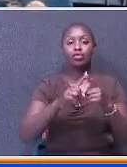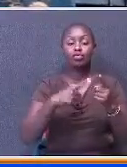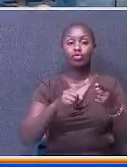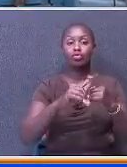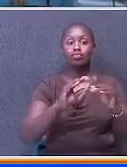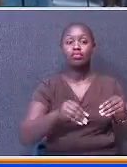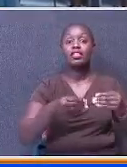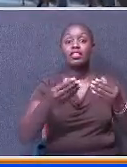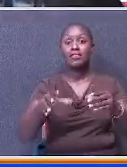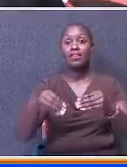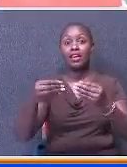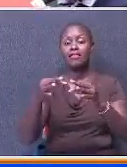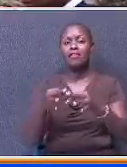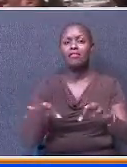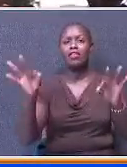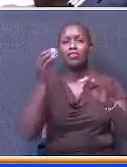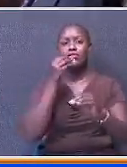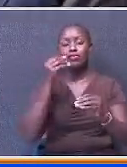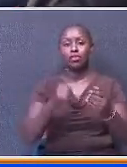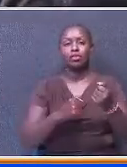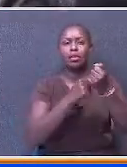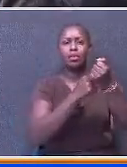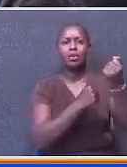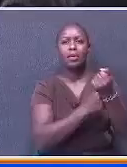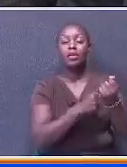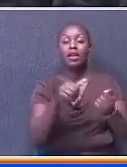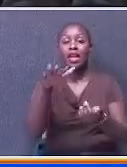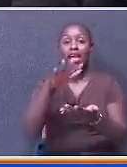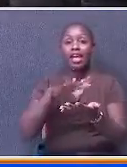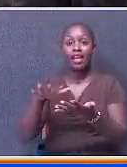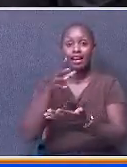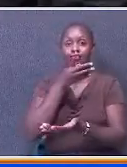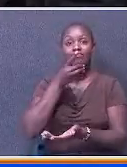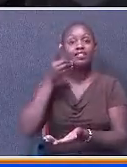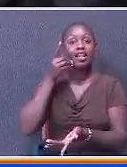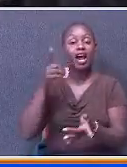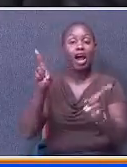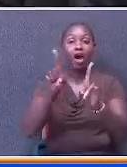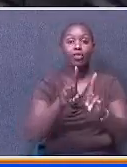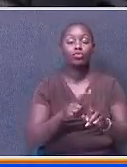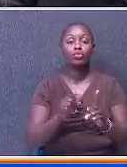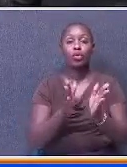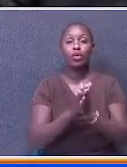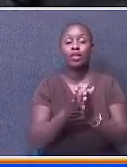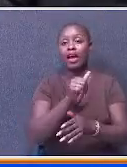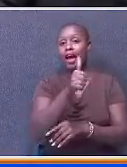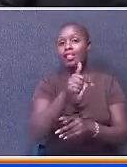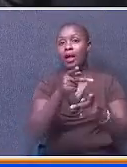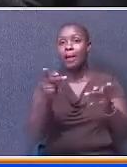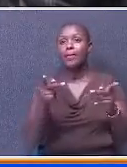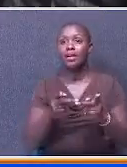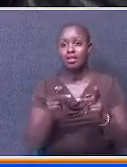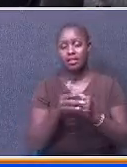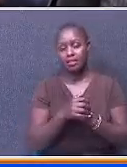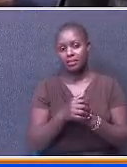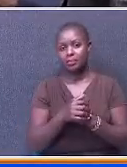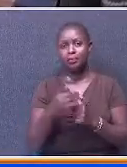msaada katika shule zilizo kwenye maeneo yaliyoathirika na ukame pamoja na mitaa ya mabanda. We are